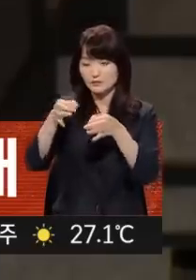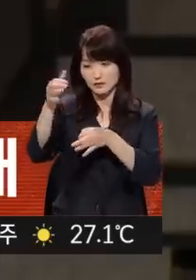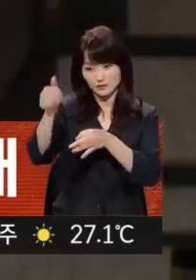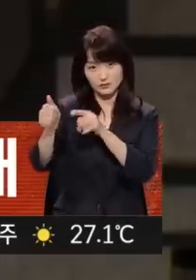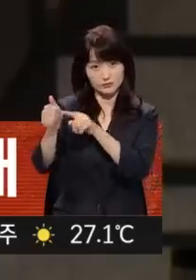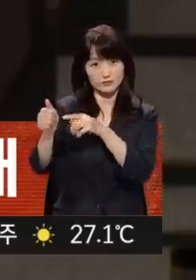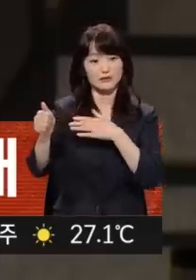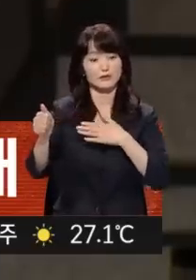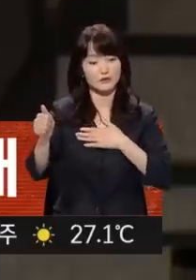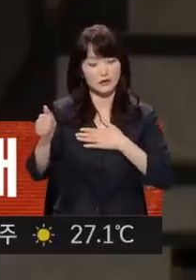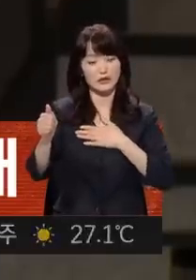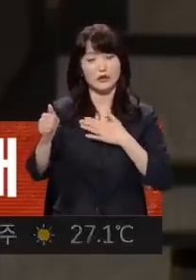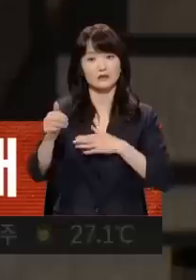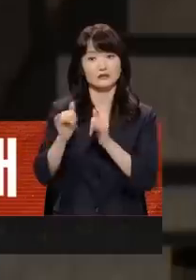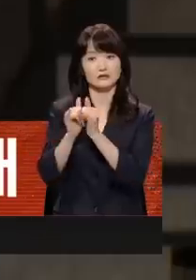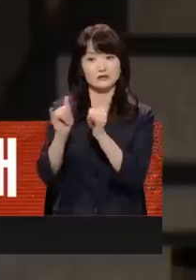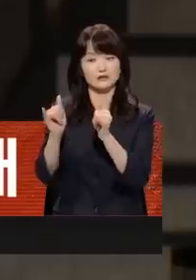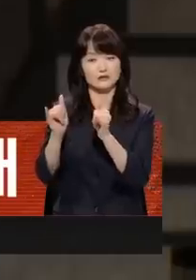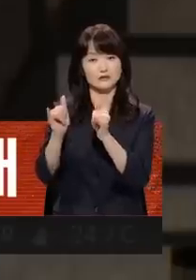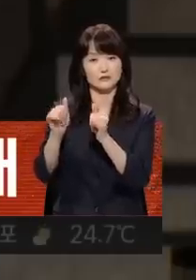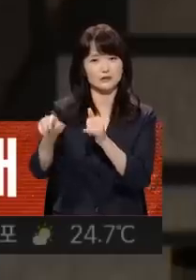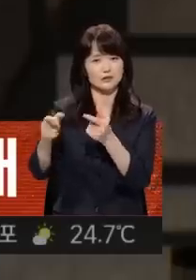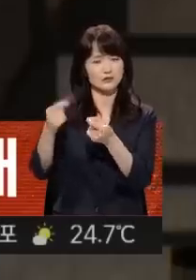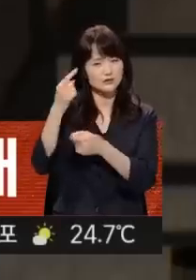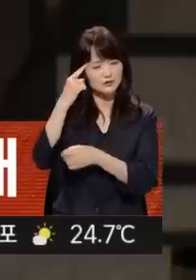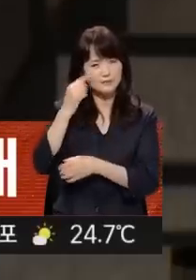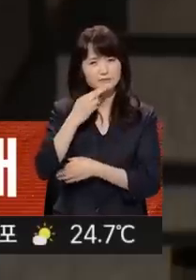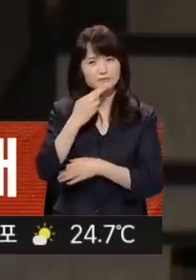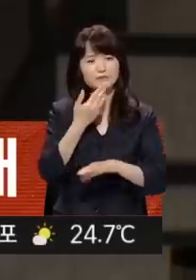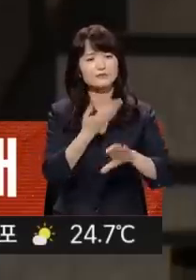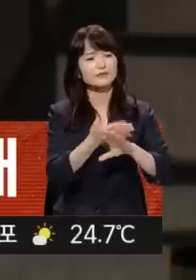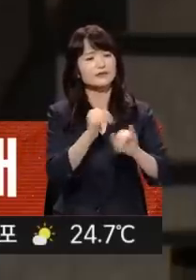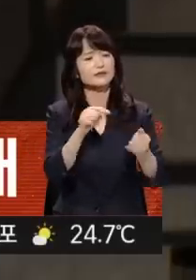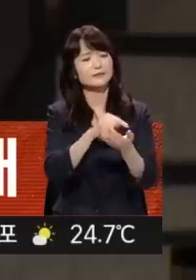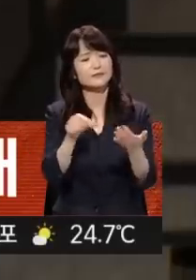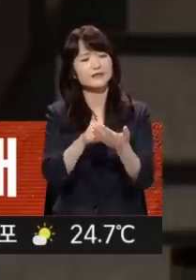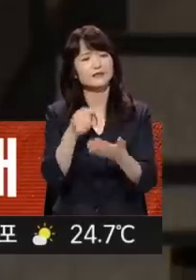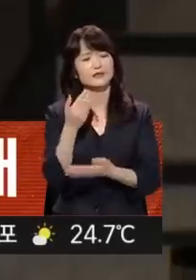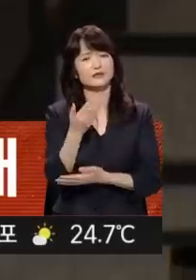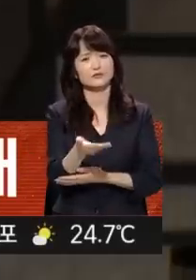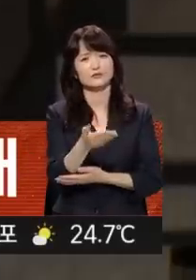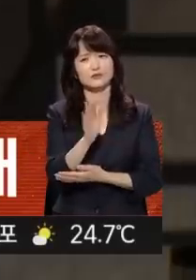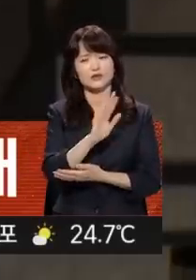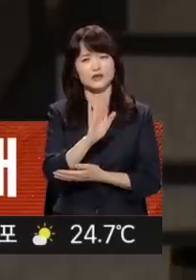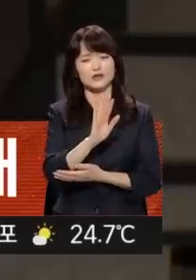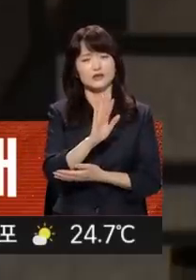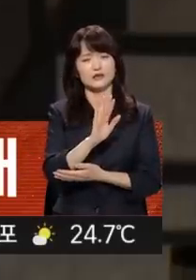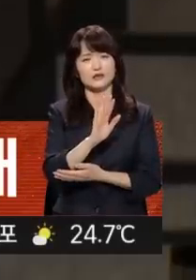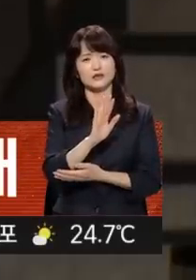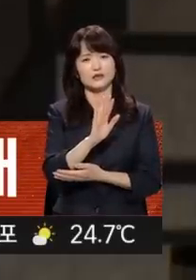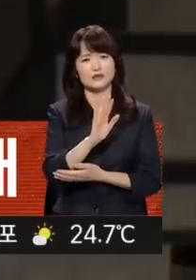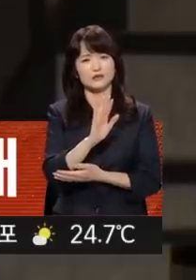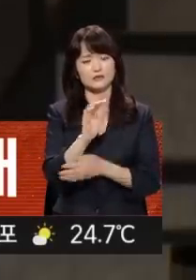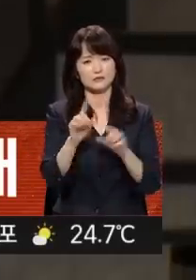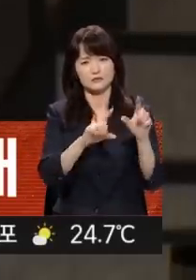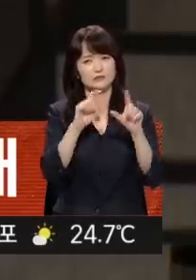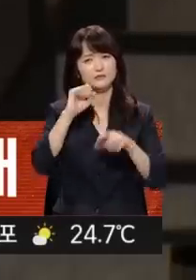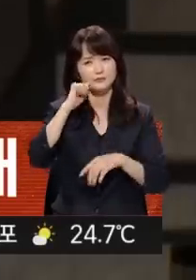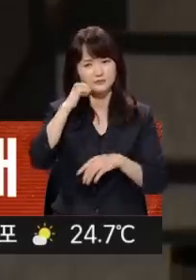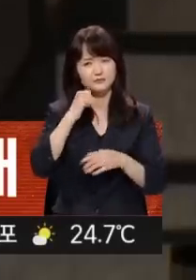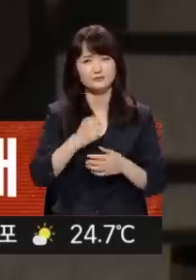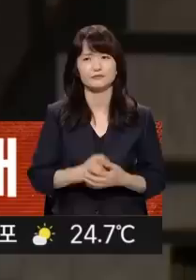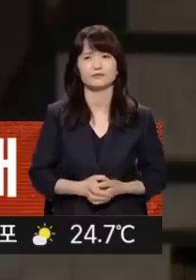아는 사람이 이런 생각은 전혀 못하고 남에게 그 폐를 끼치지 않고 사는게 참 어려운 것인데요 거기에다가